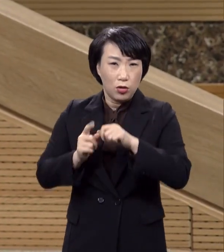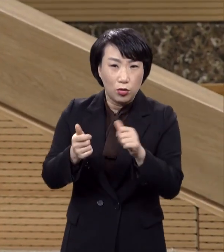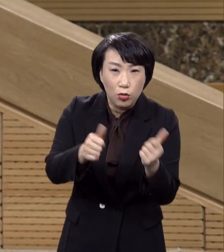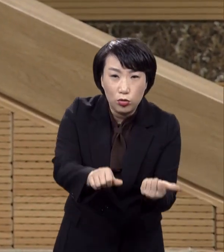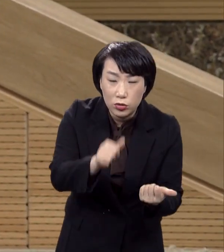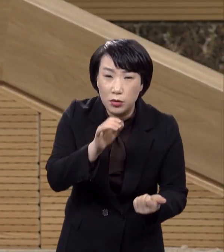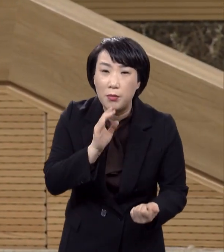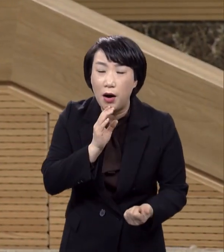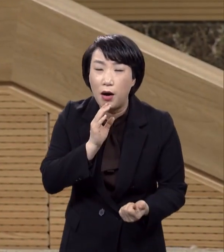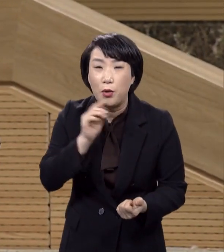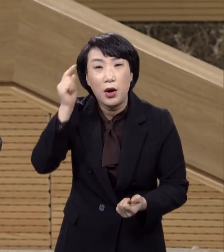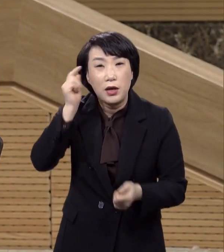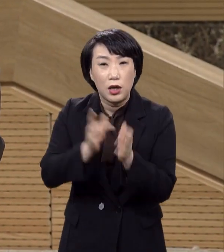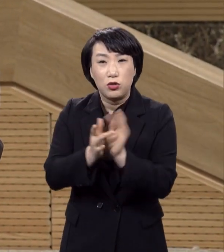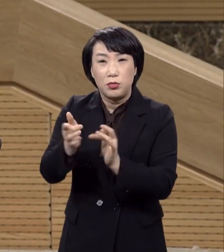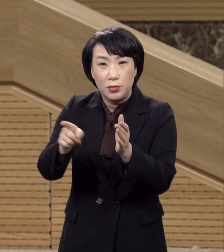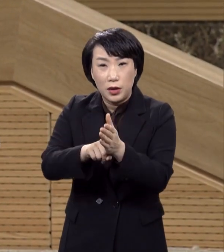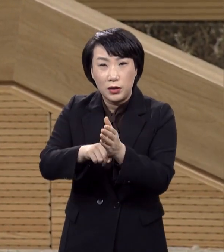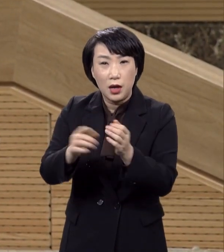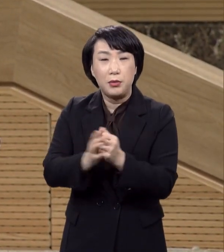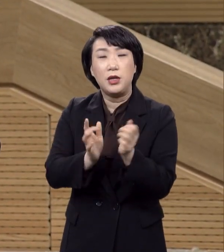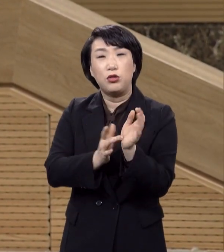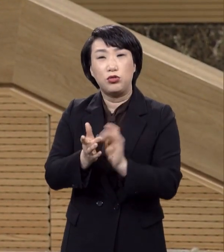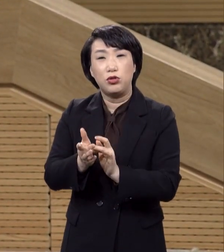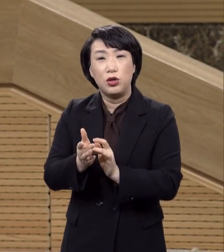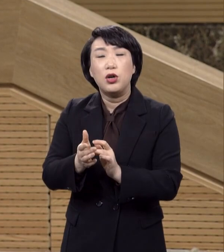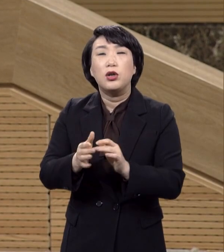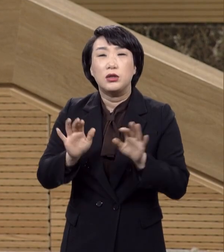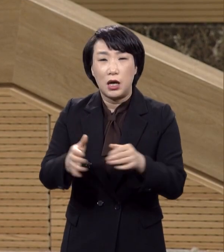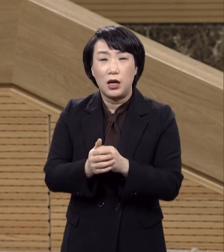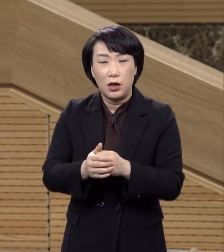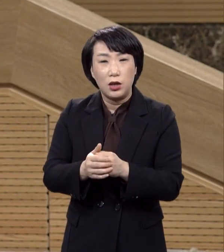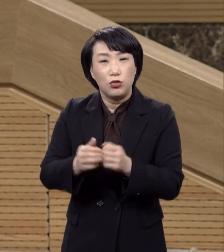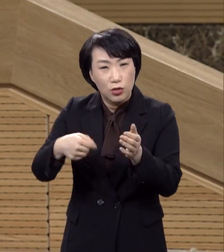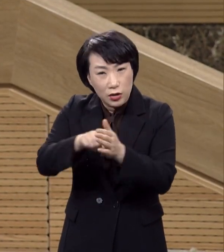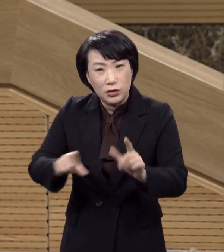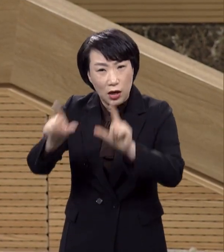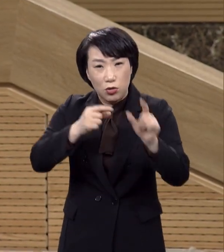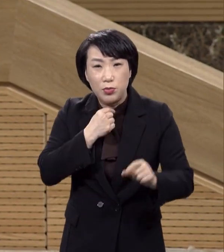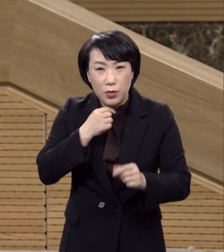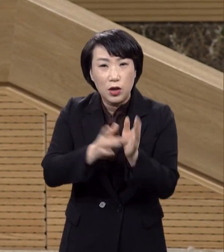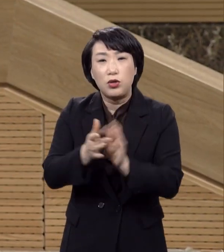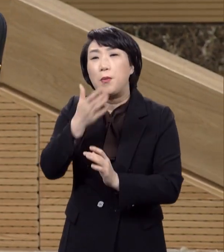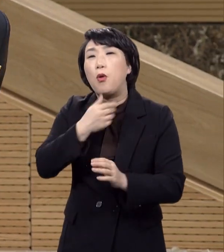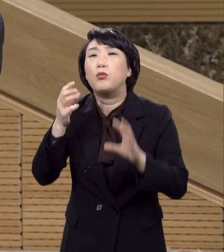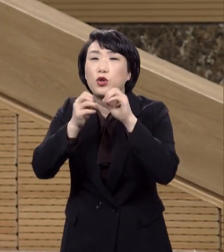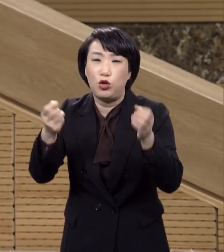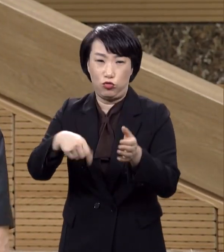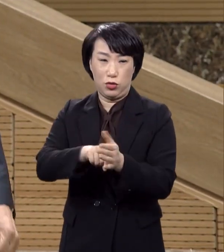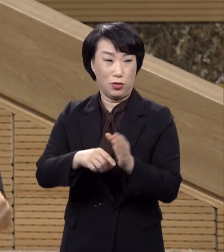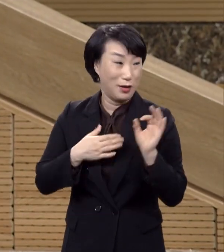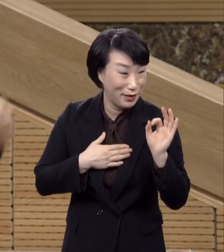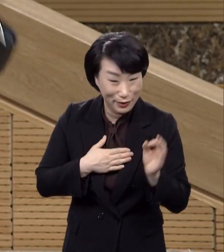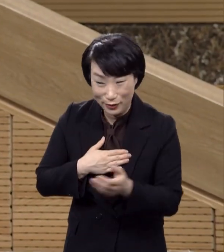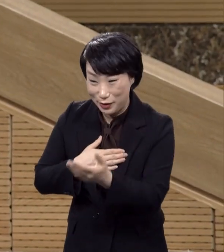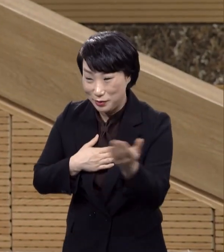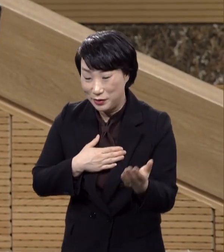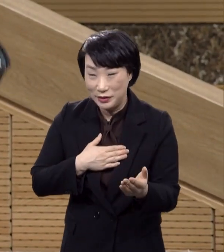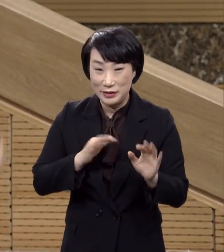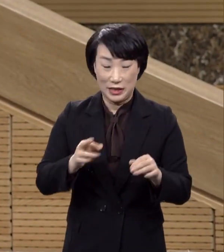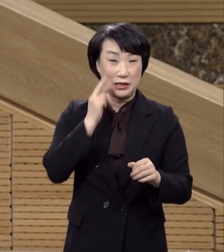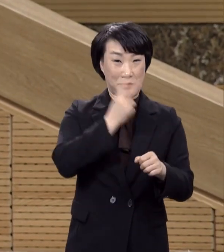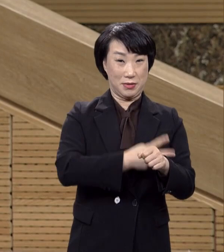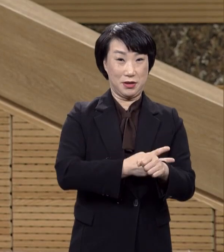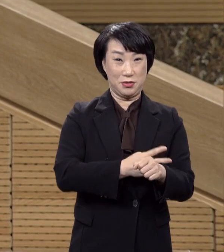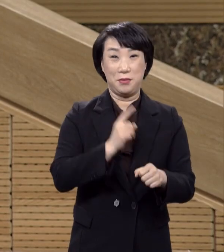그를 믿음으로 그를 살려서 그의 복음을 전하기 위해서 그렇다 이 말입니다. 이해가 되십니까? 그래서 사도